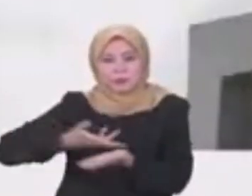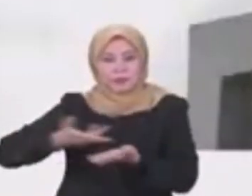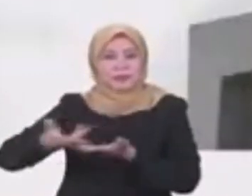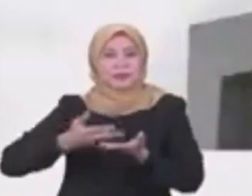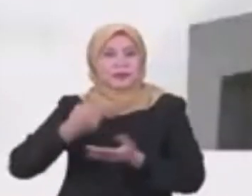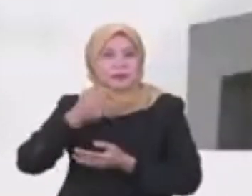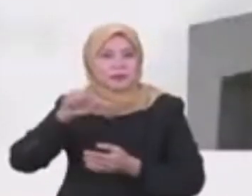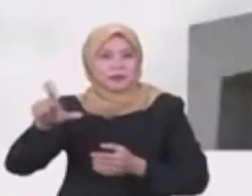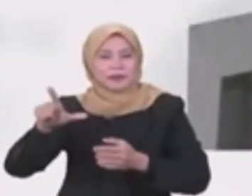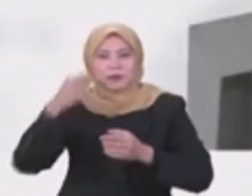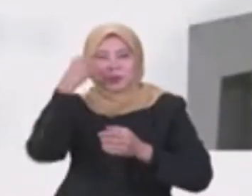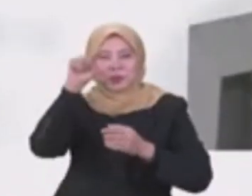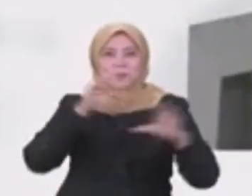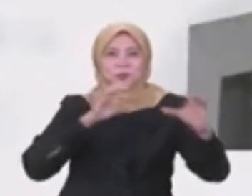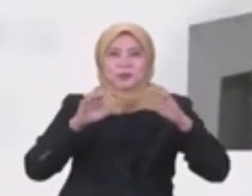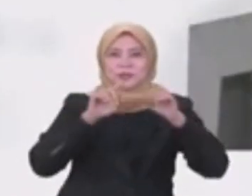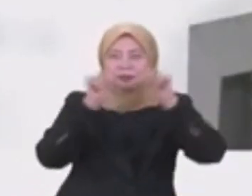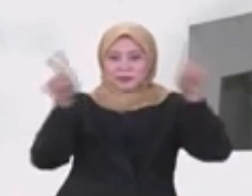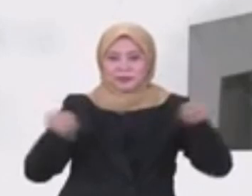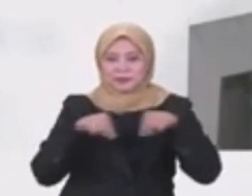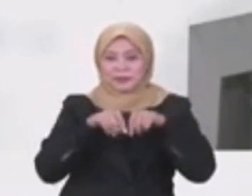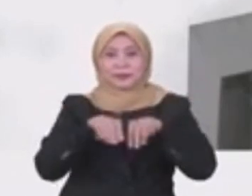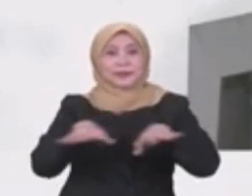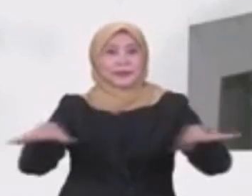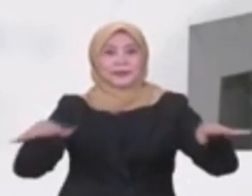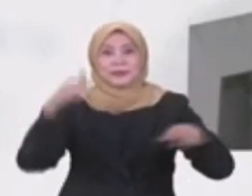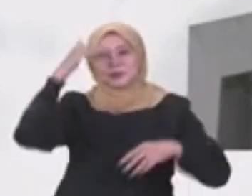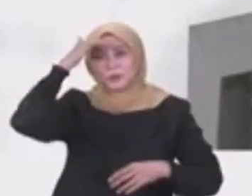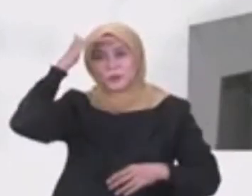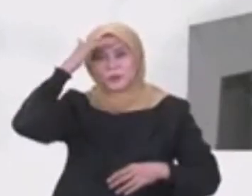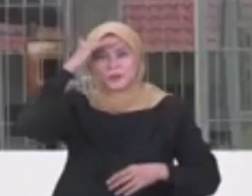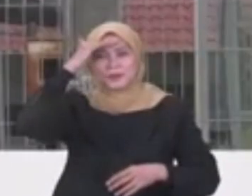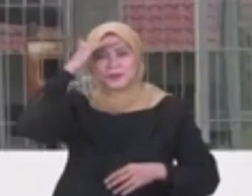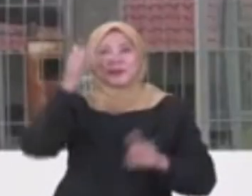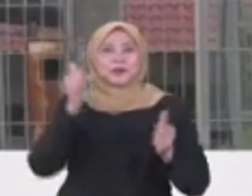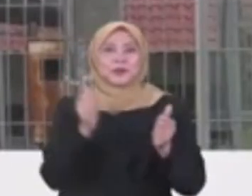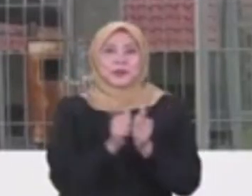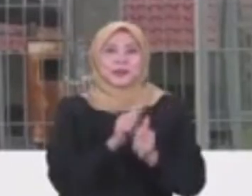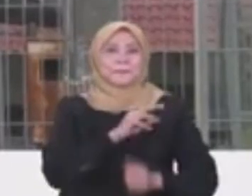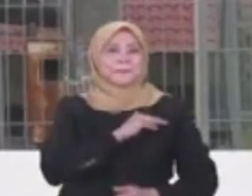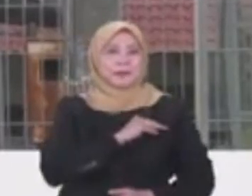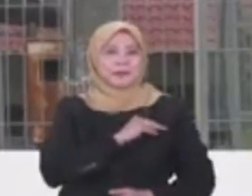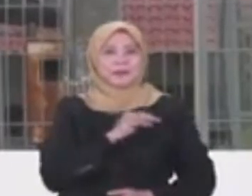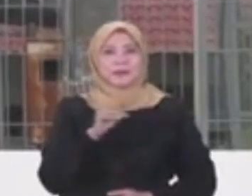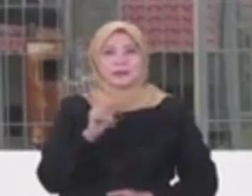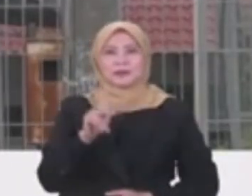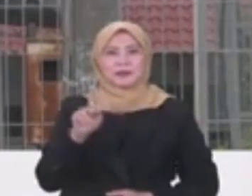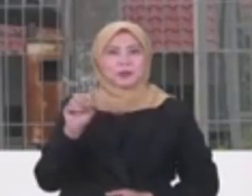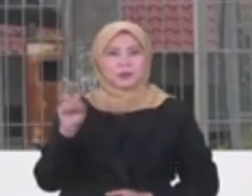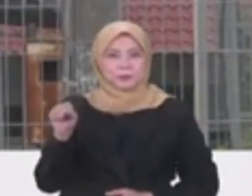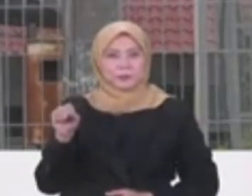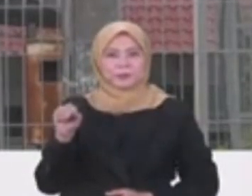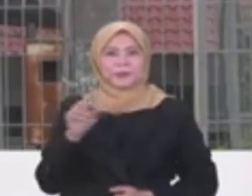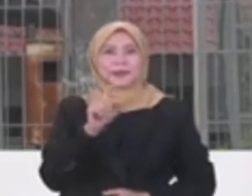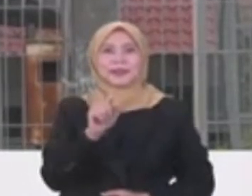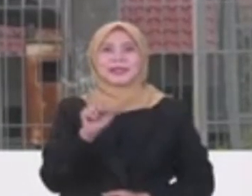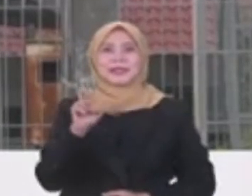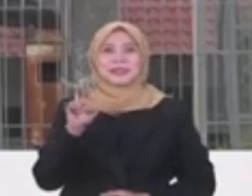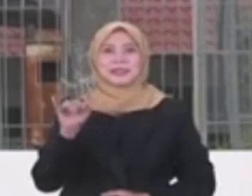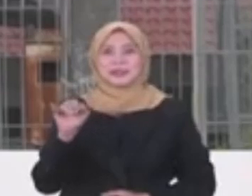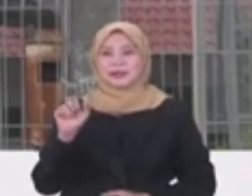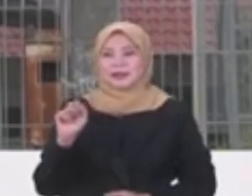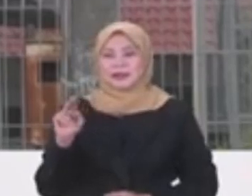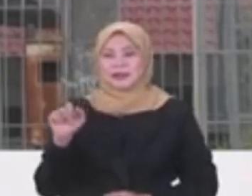hal-hal di hutan komunikasi dan internet di Johor dibuat Bersama Menteri komunikasi dan multimedia tasyri